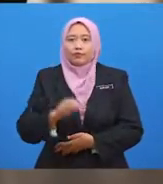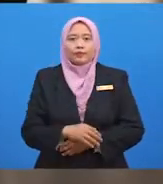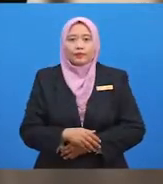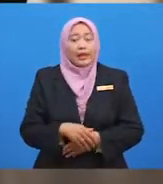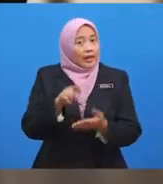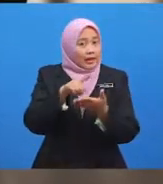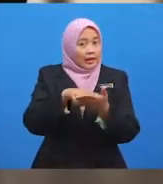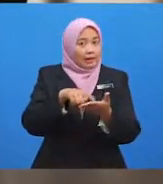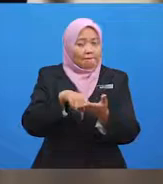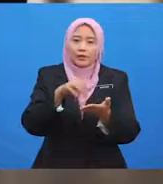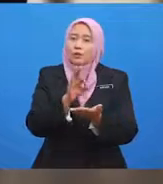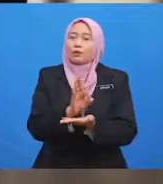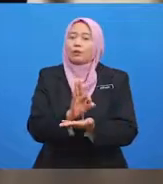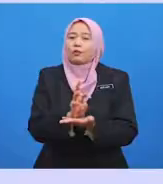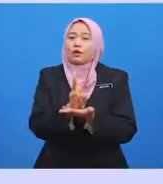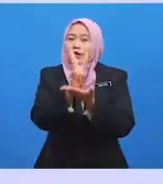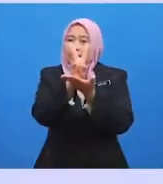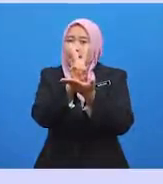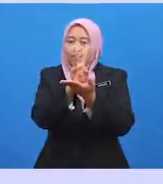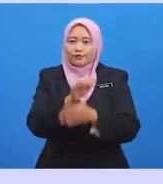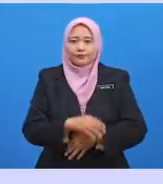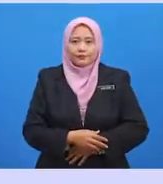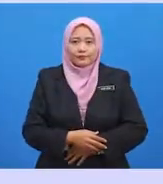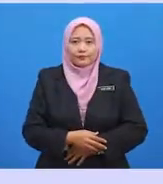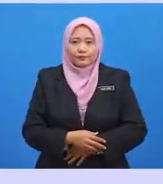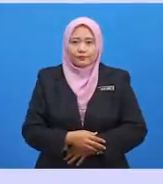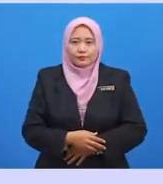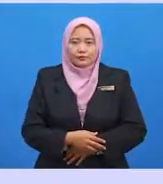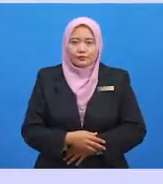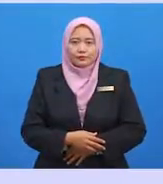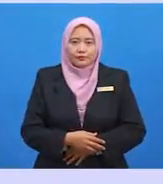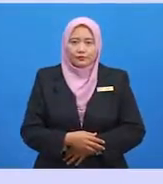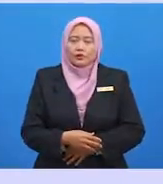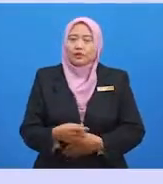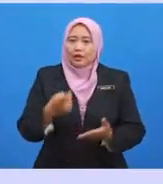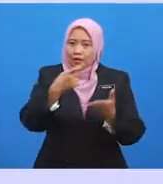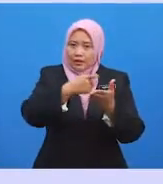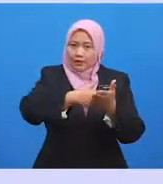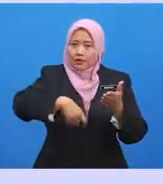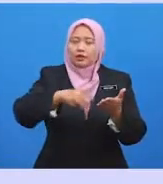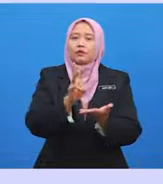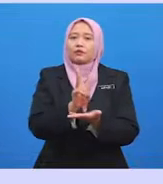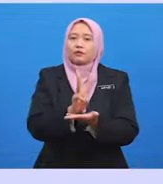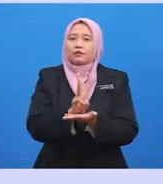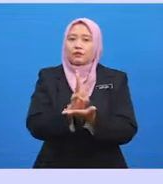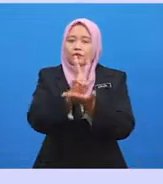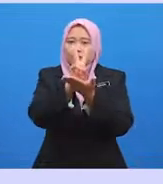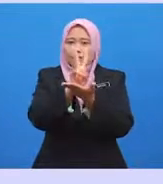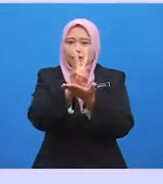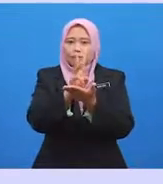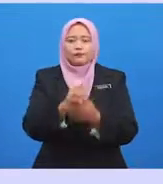Mahdi kita kenali Apakah itu harta wakaf yaitu tajuk terakhir dalam bidang